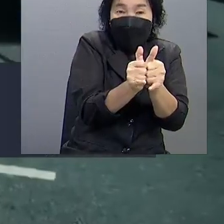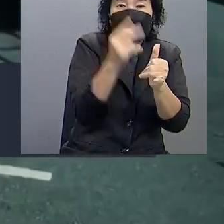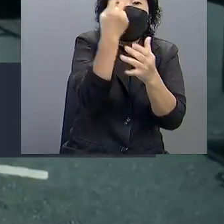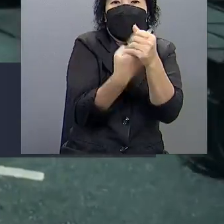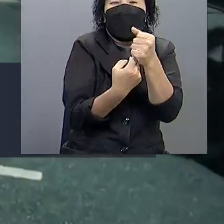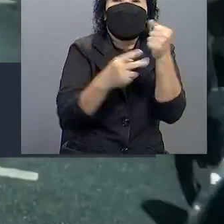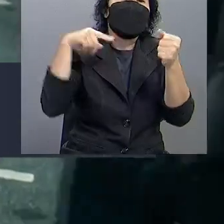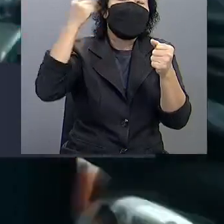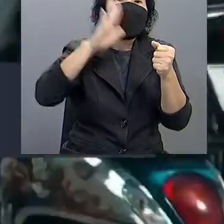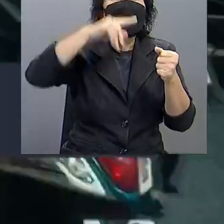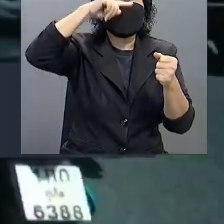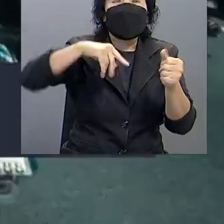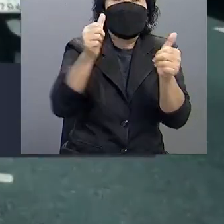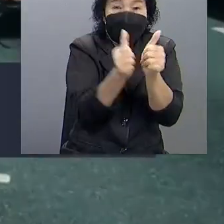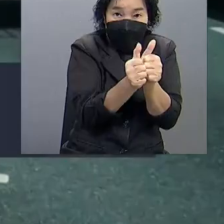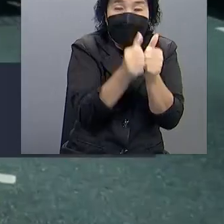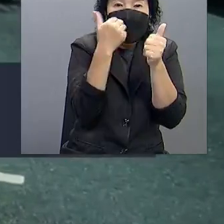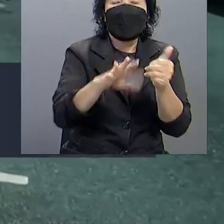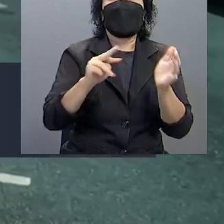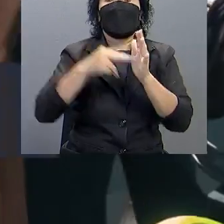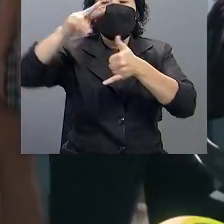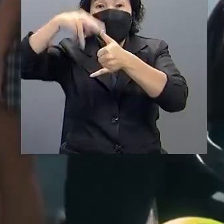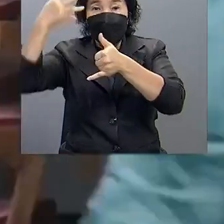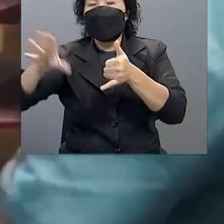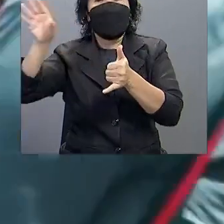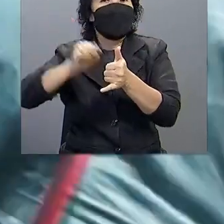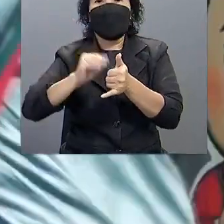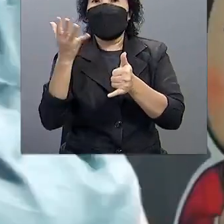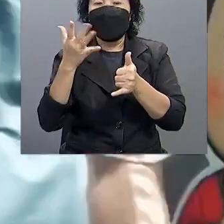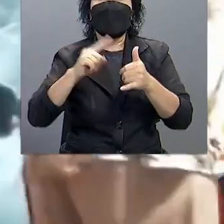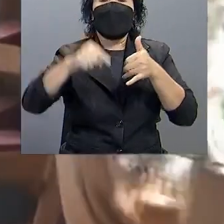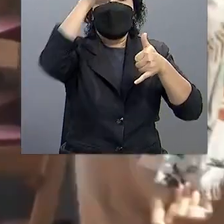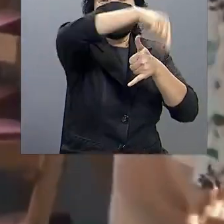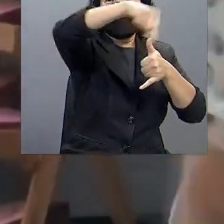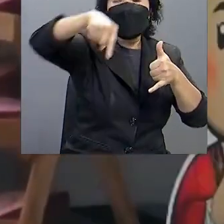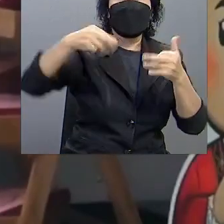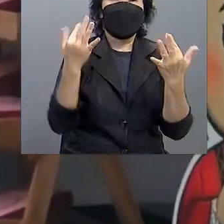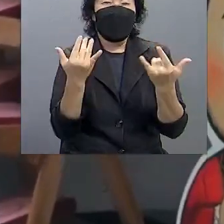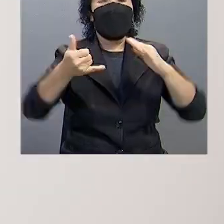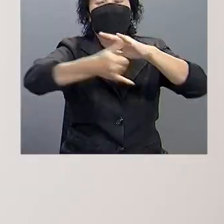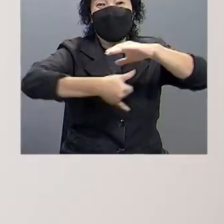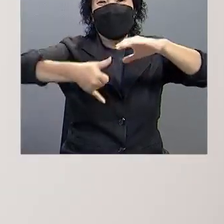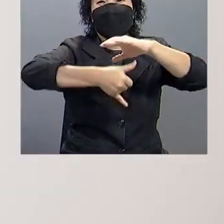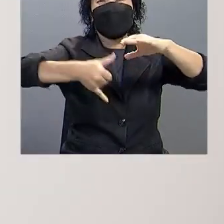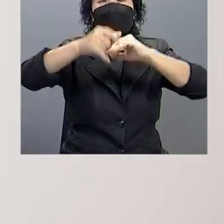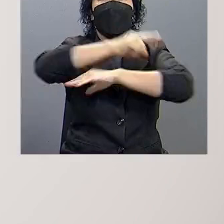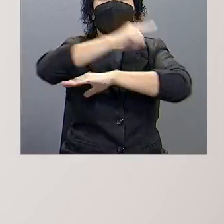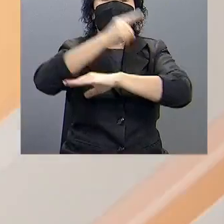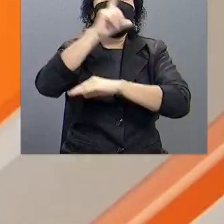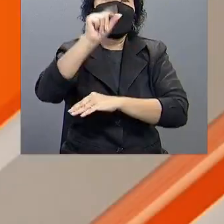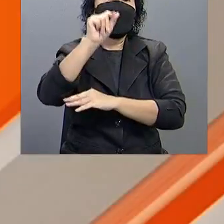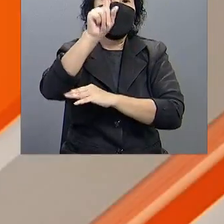ซึ่งผลตรวจเบื้องต้นเป็นลบไม่พบเชื้อขณะที่ผู้สัมผัสที่เหลืออยู่ระหว่างกักตัวสังเกตอาการ21วันและเมื่อวาน